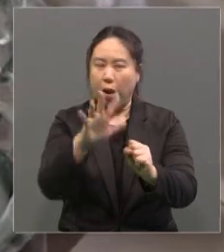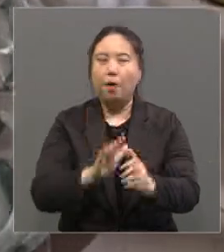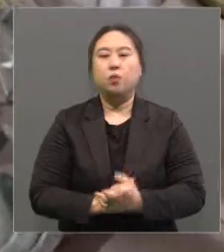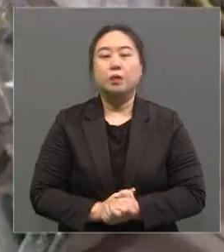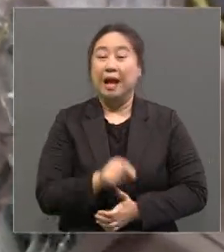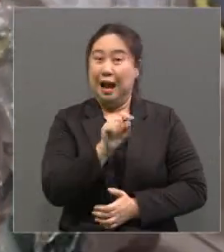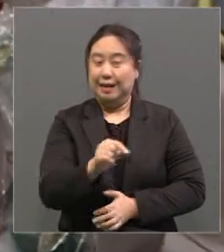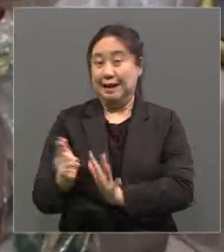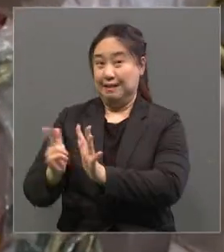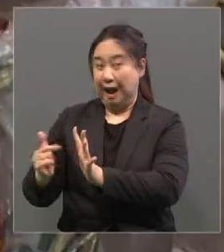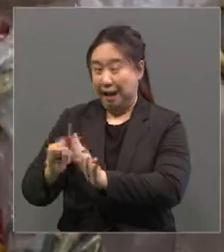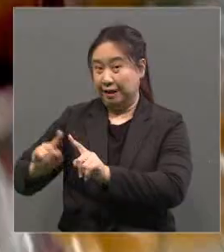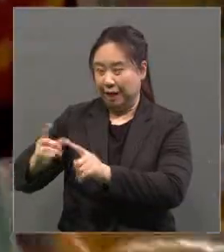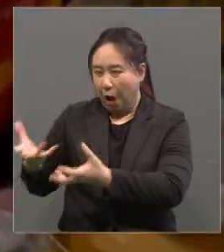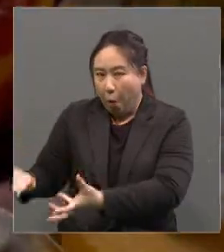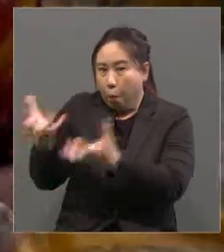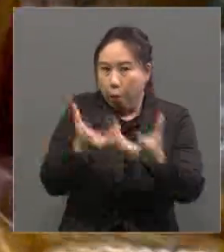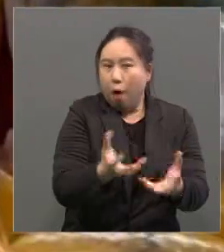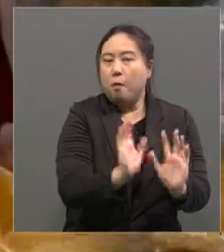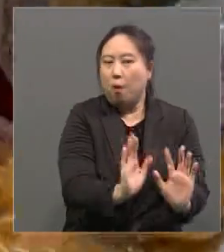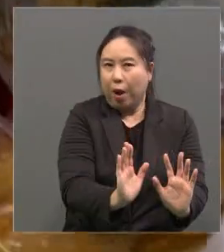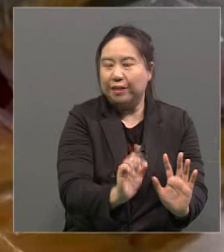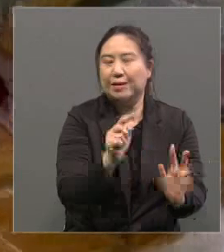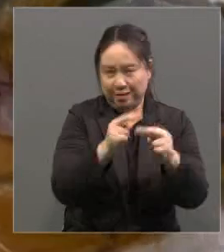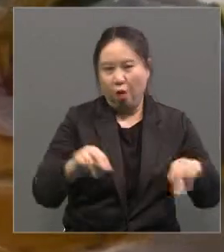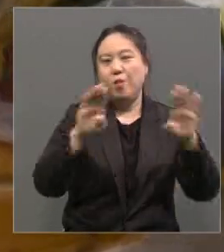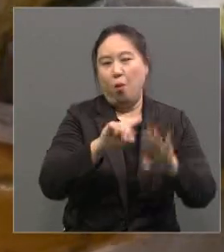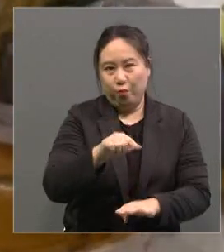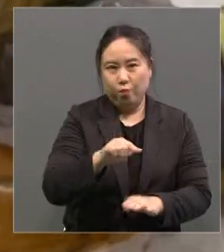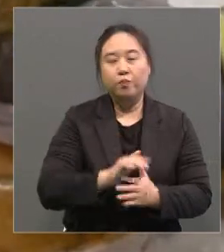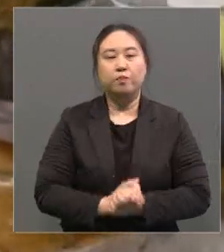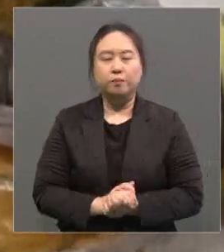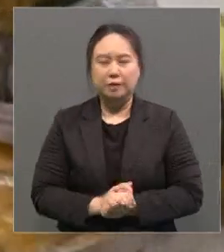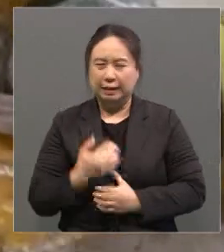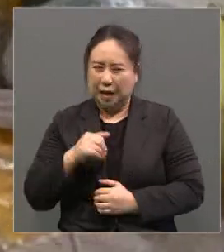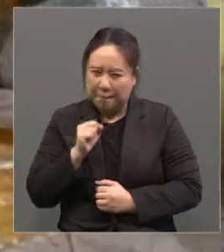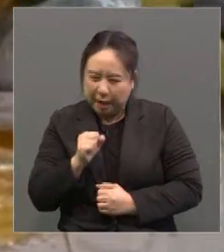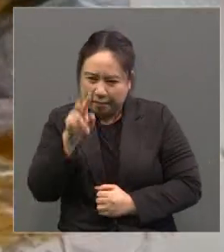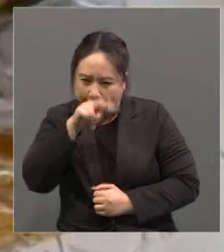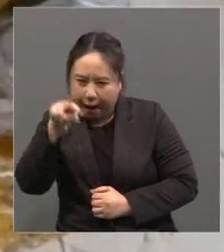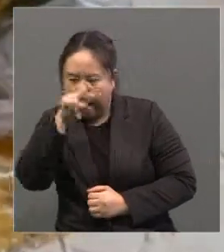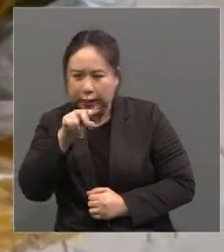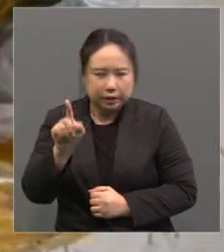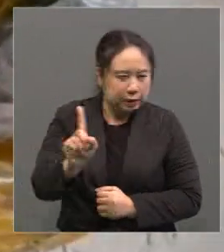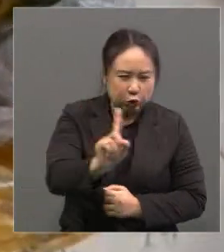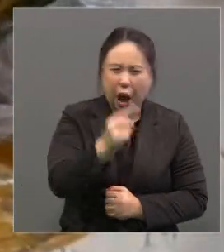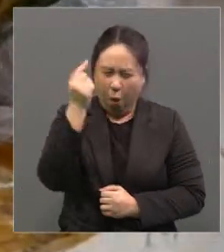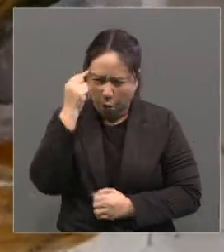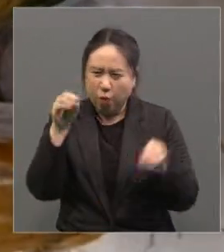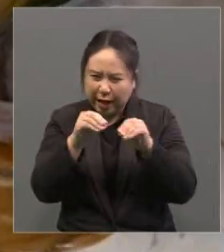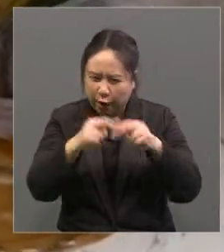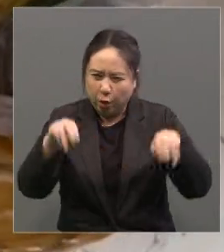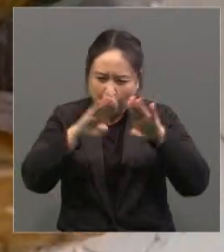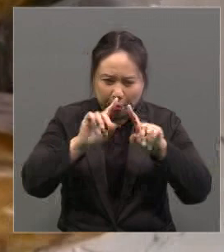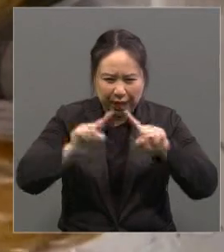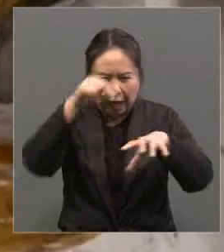าที่จังหวัดนครปฐมครับเขาพยายามหาจุดเนี้ยเฝ้าระวังรู้ว่าอยู่ในระแวกเนี้ยแต่เราไม่รู้เ